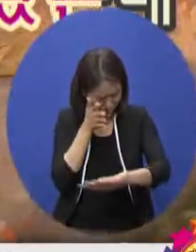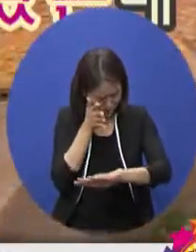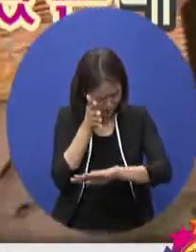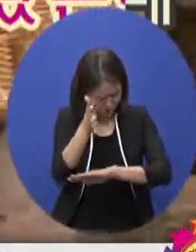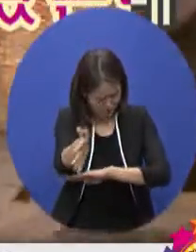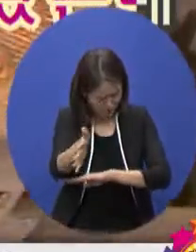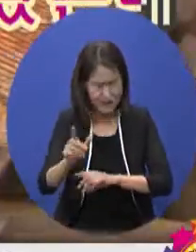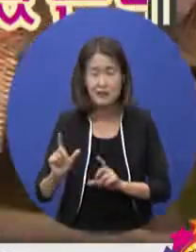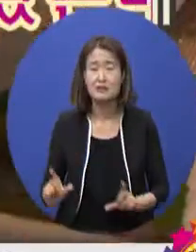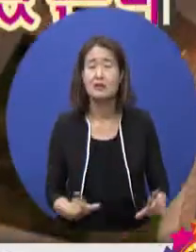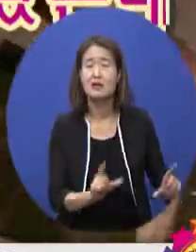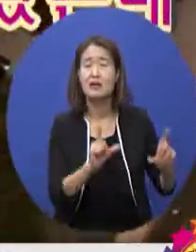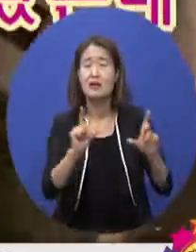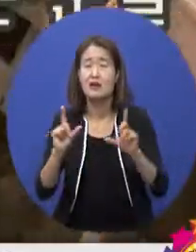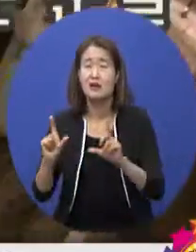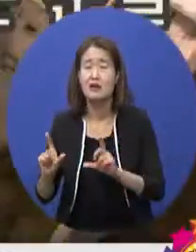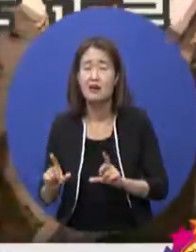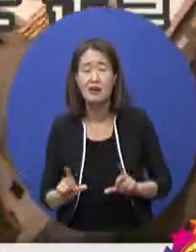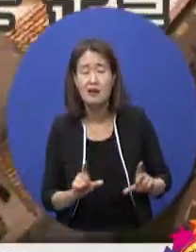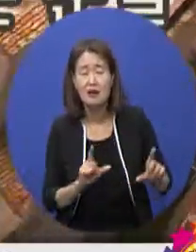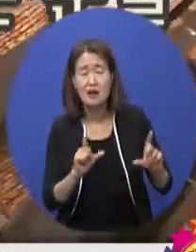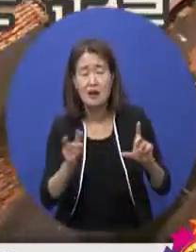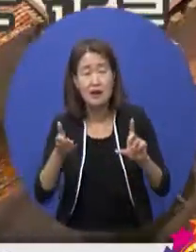앞만 보고 왔는데